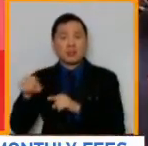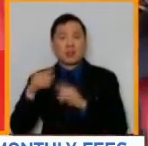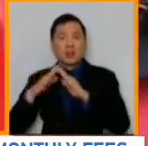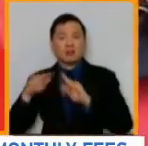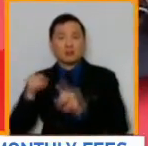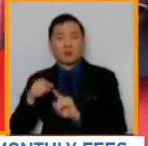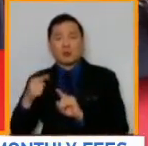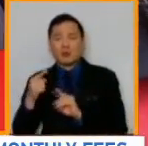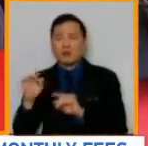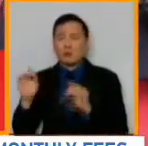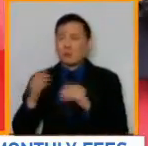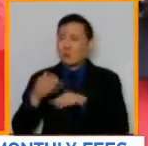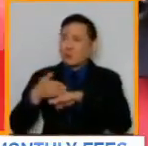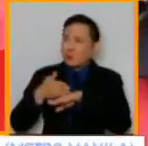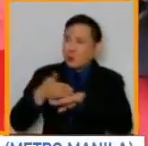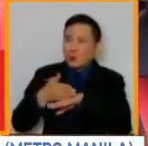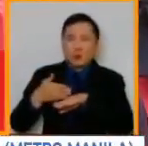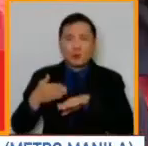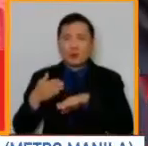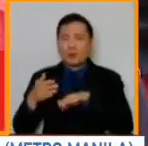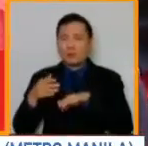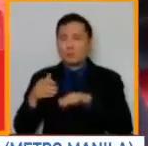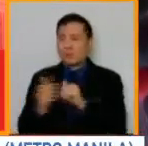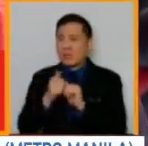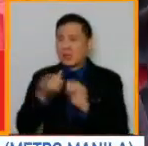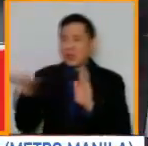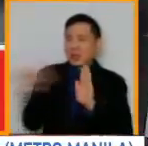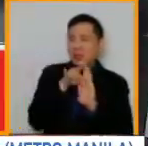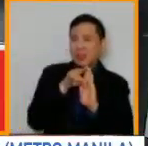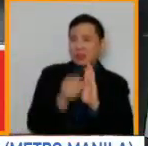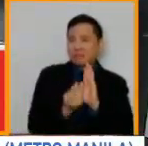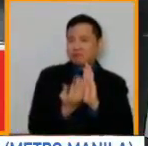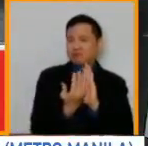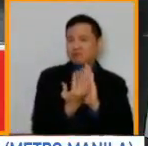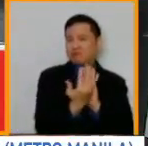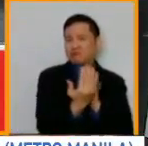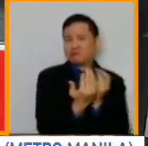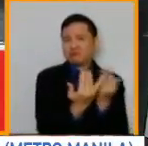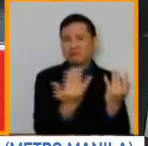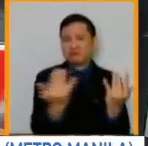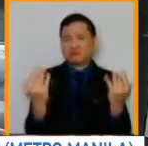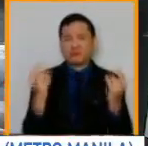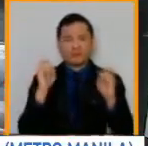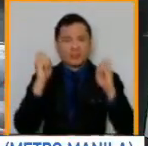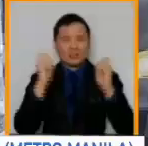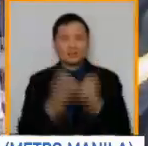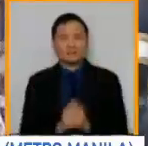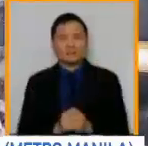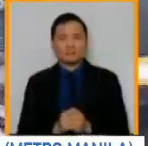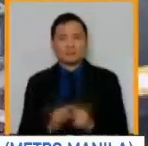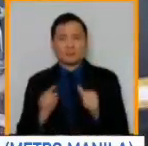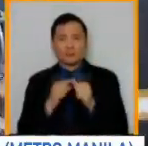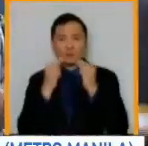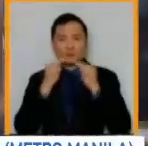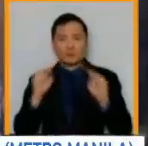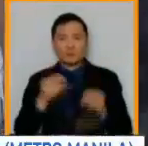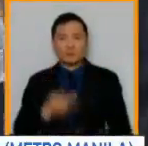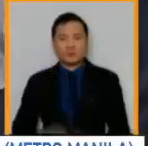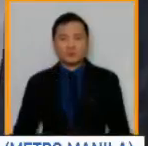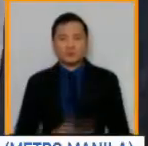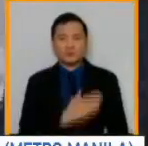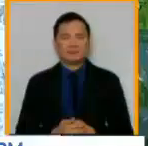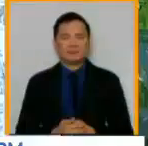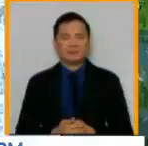natin napakadali pong masunog, napakadaling kumalat po ang sunog. Yan ang unang balita. Oscar Oida, buong puso para